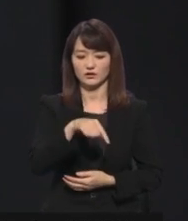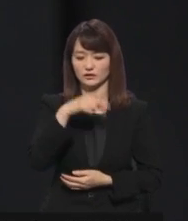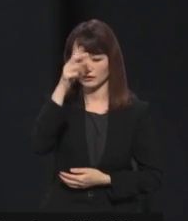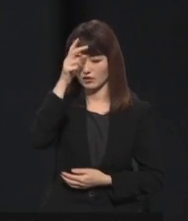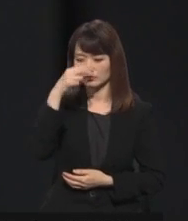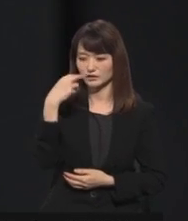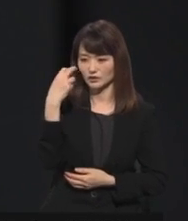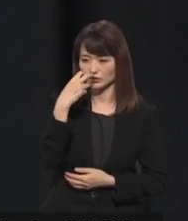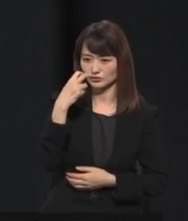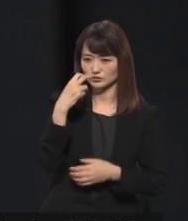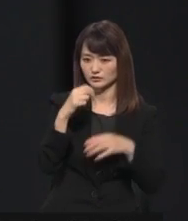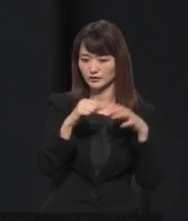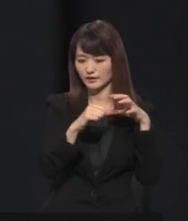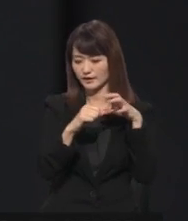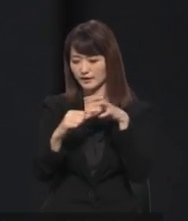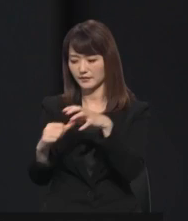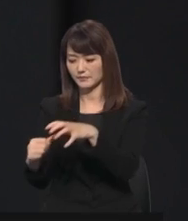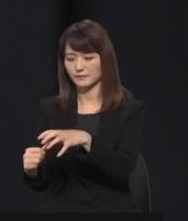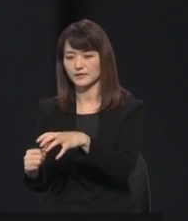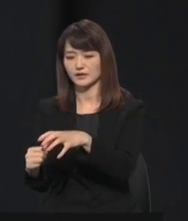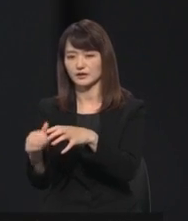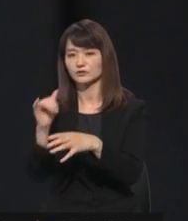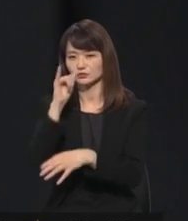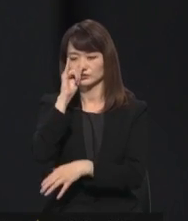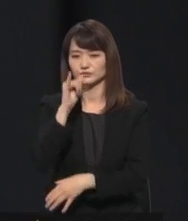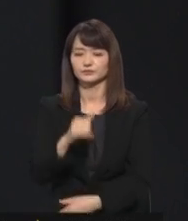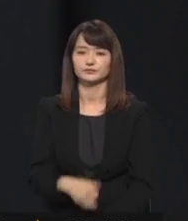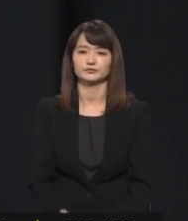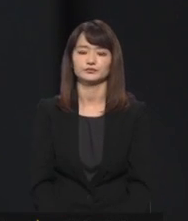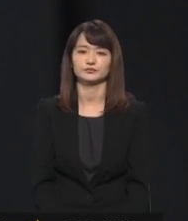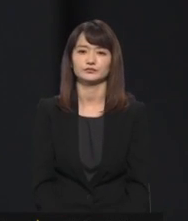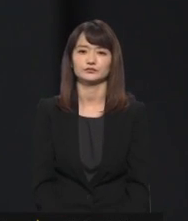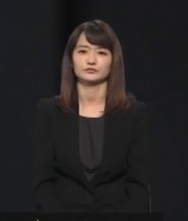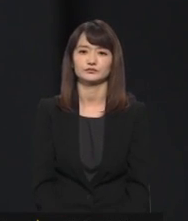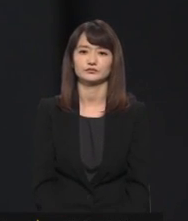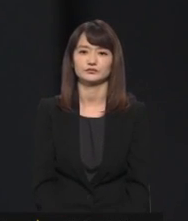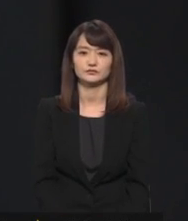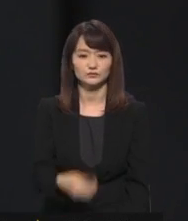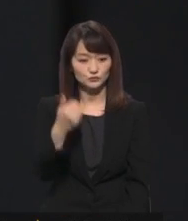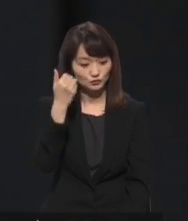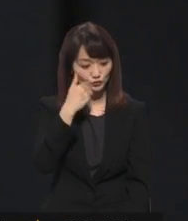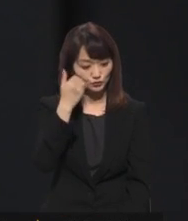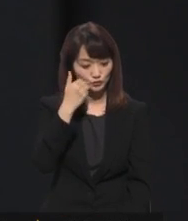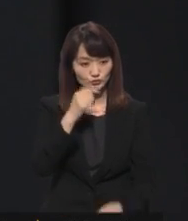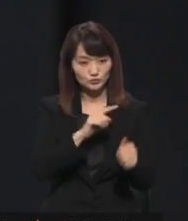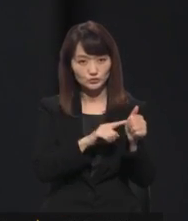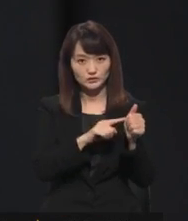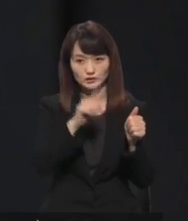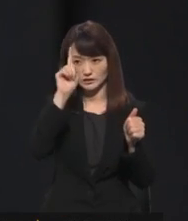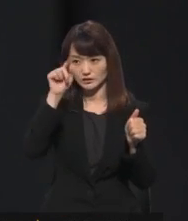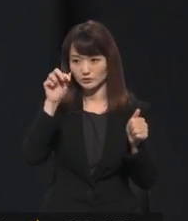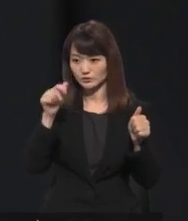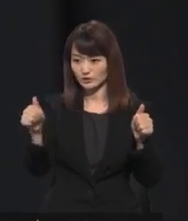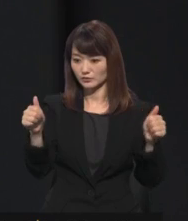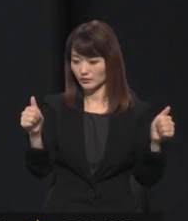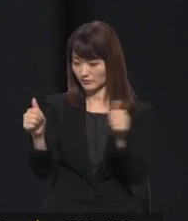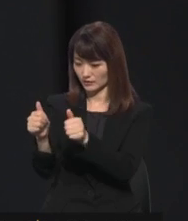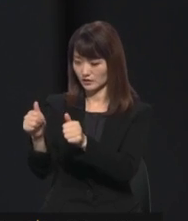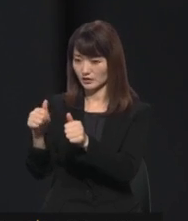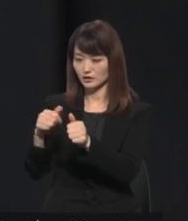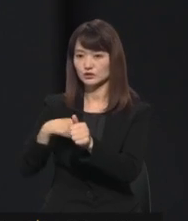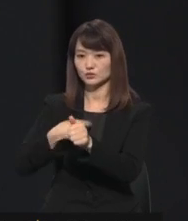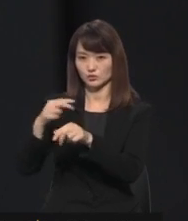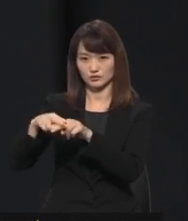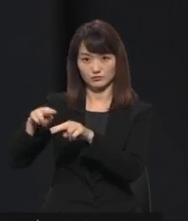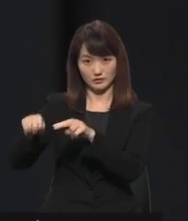짐작해볼 수 있는 흔적들이 있고 누군가가 이훈 속 대표한테 와서 자기 발로 물러나면 어째 도수